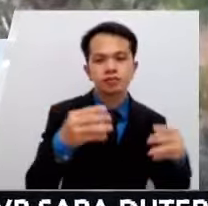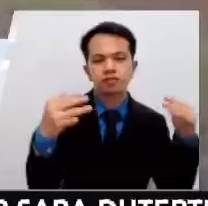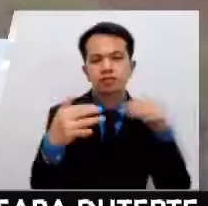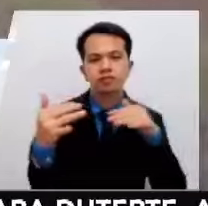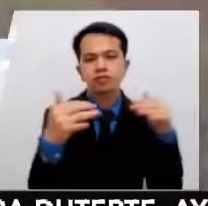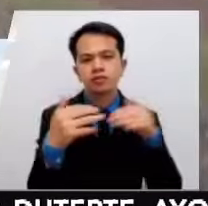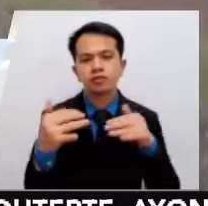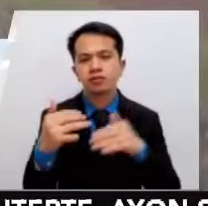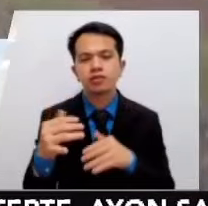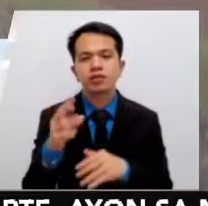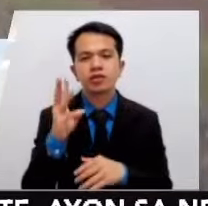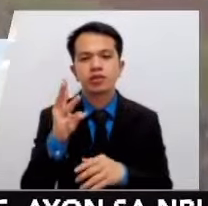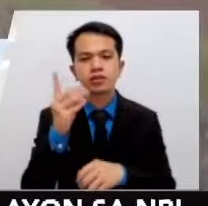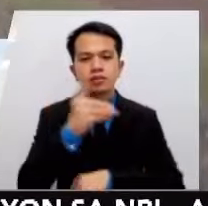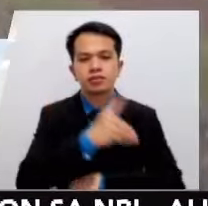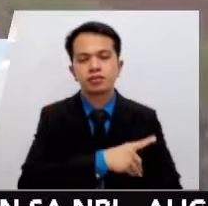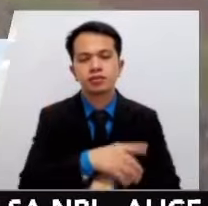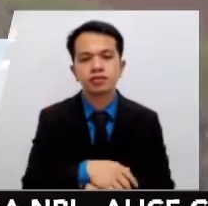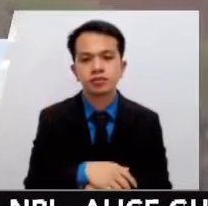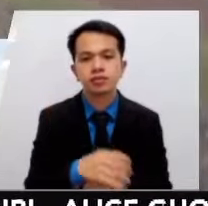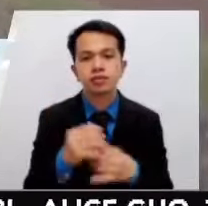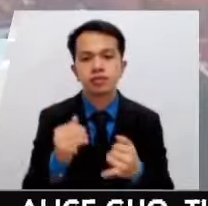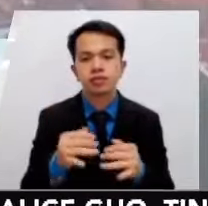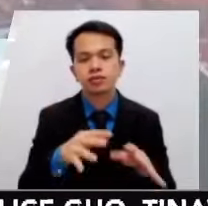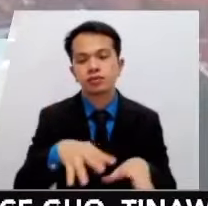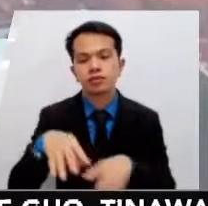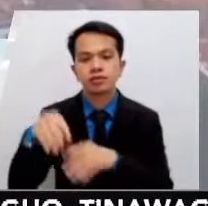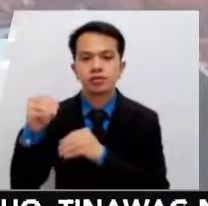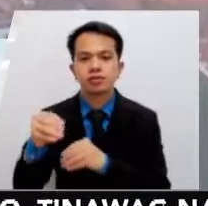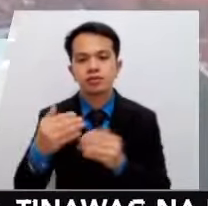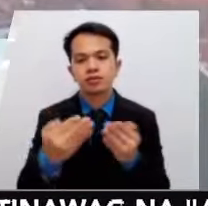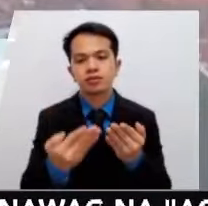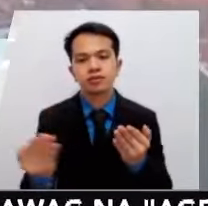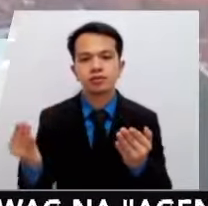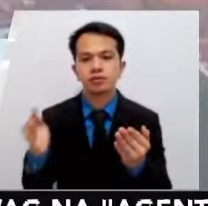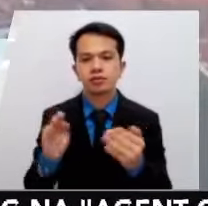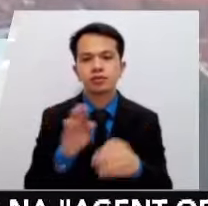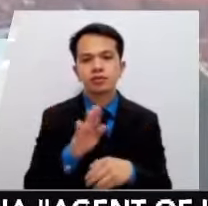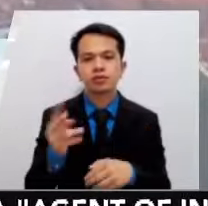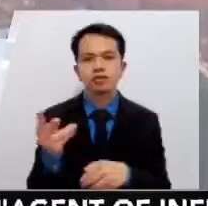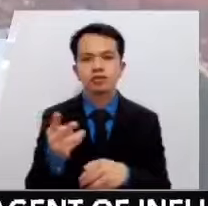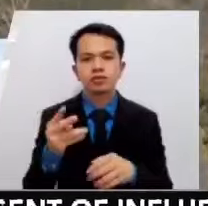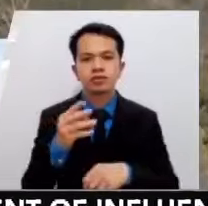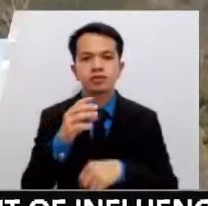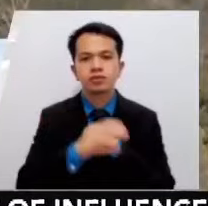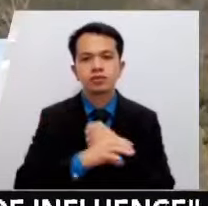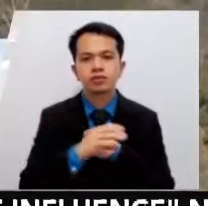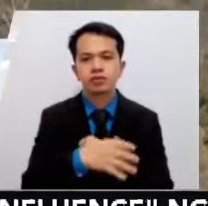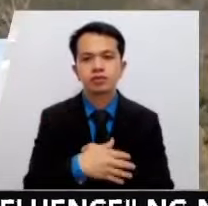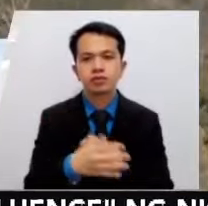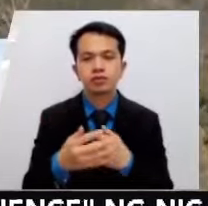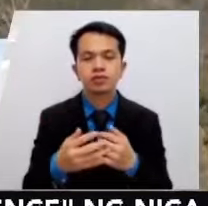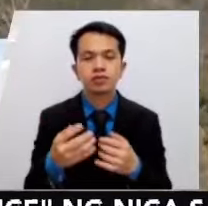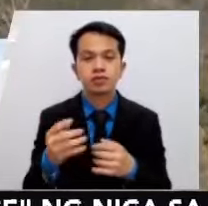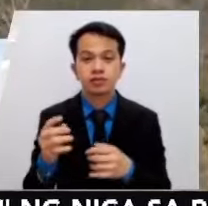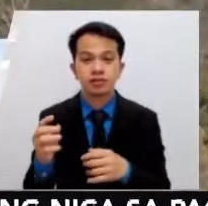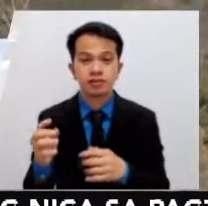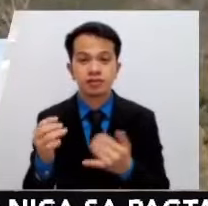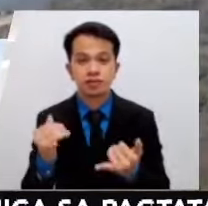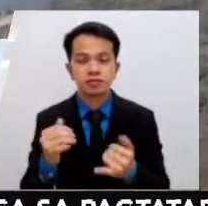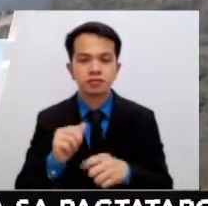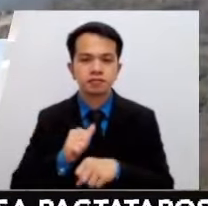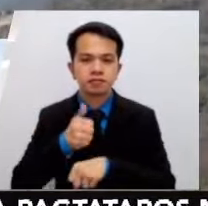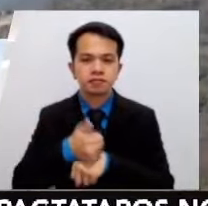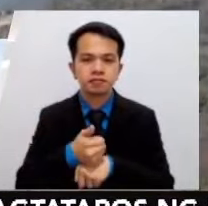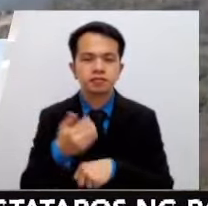60 araw. Alis na rin ang Hezbollah sa border ng dalawang bansa. Para maiwasan ang kanilang pagbabalik doon, magdideploy ang Lebanon ng kanilang